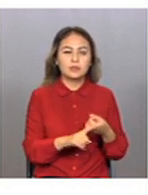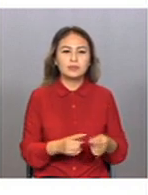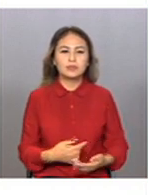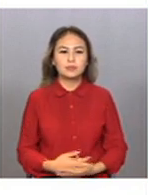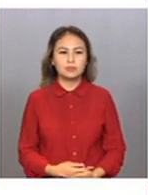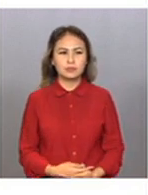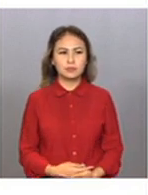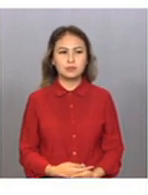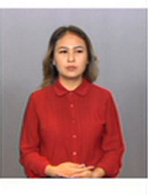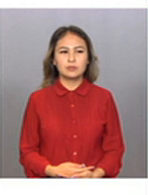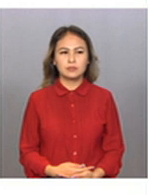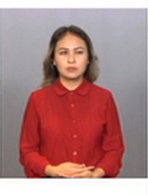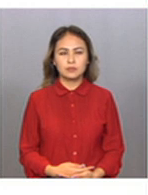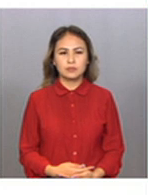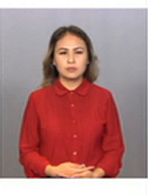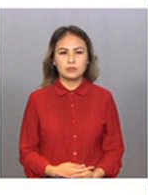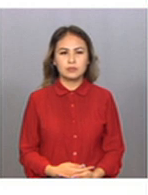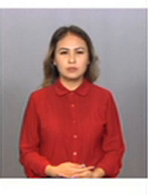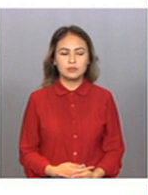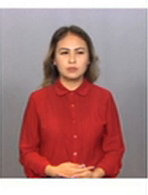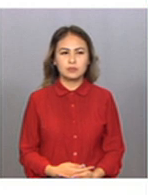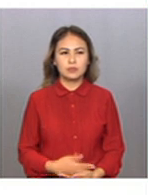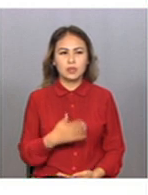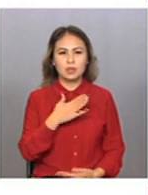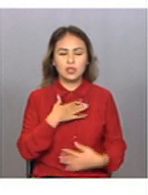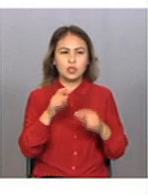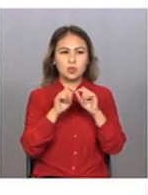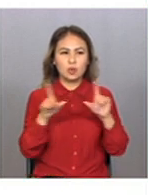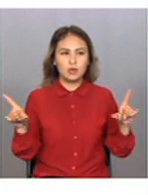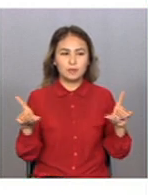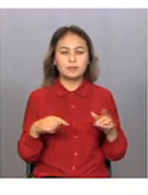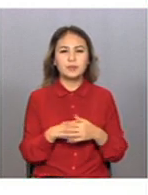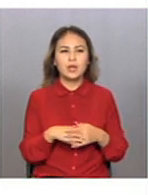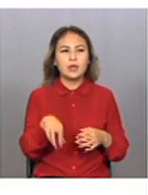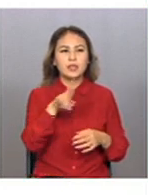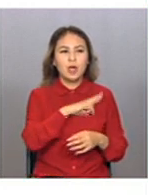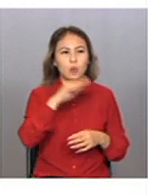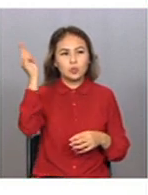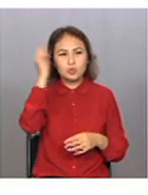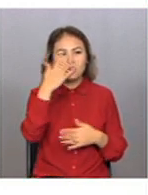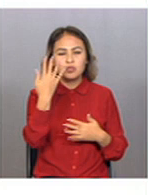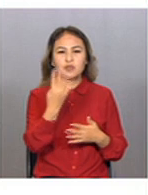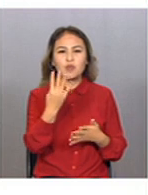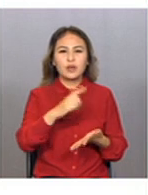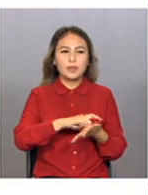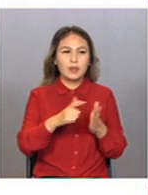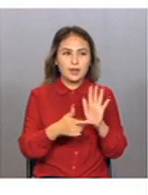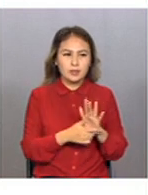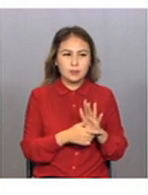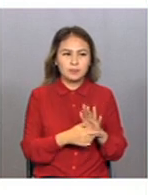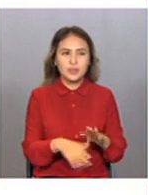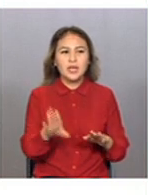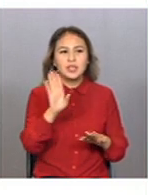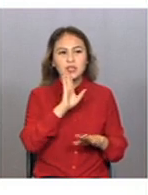текста они относятся. Наша школа. Я учусь в 4-м